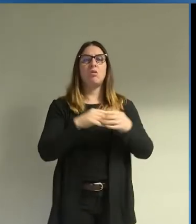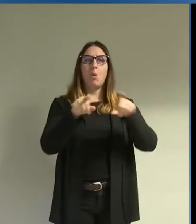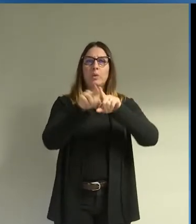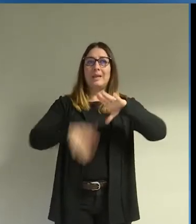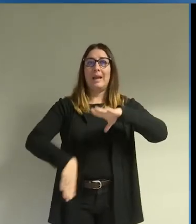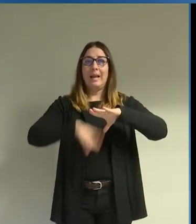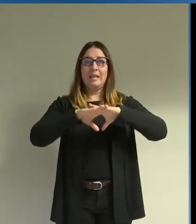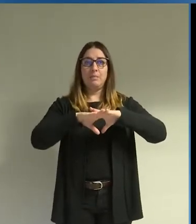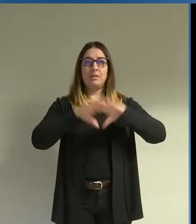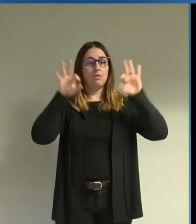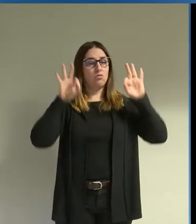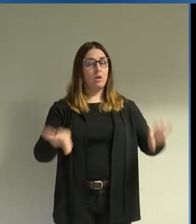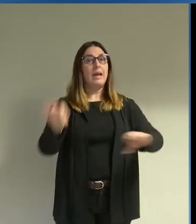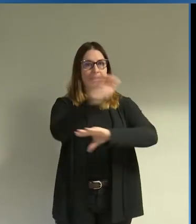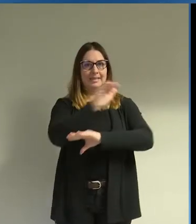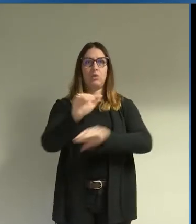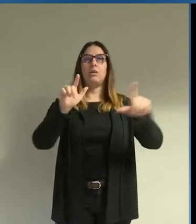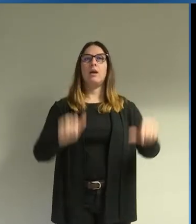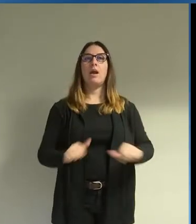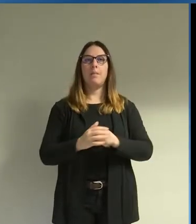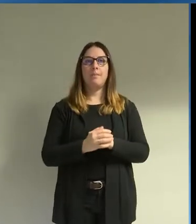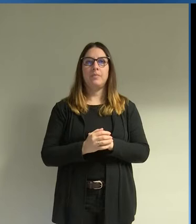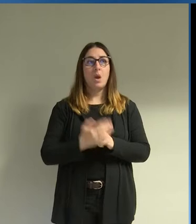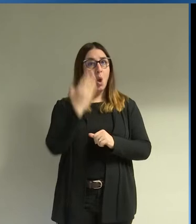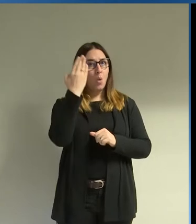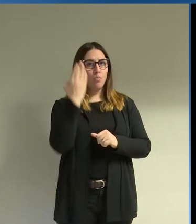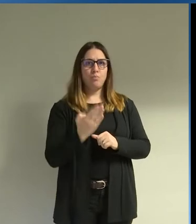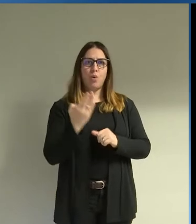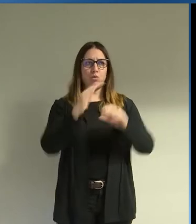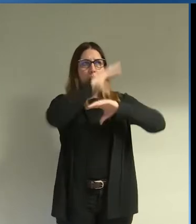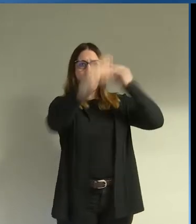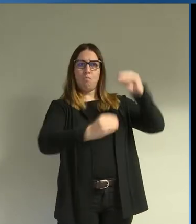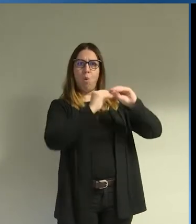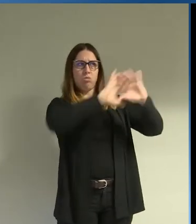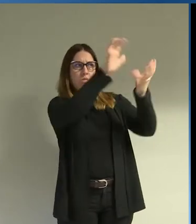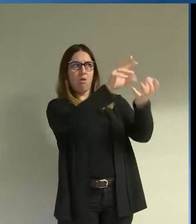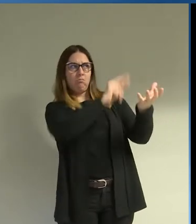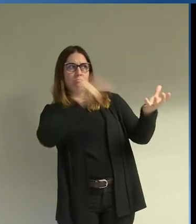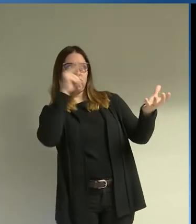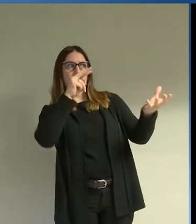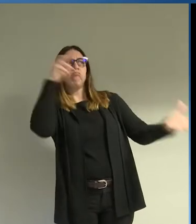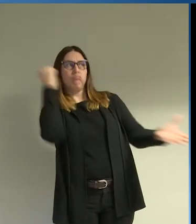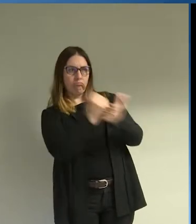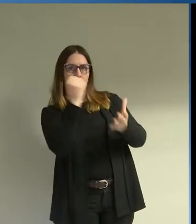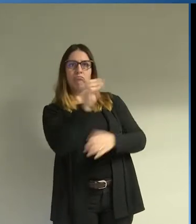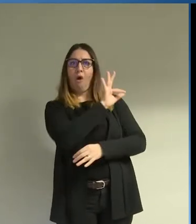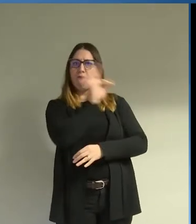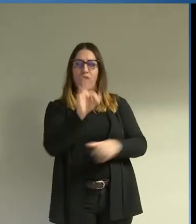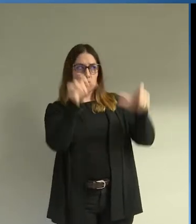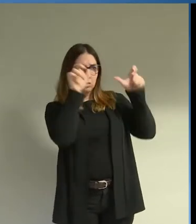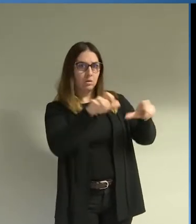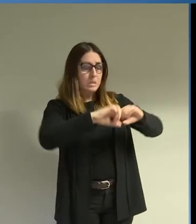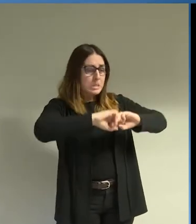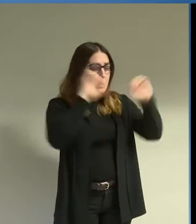sur et juste il s'agit de prendre acte de l'état du monde de l'état la france des tas de grenoble